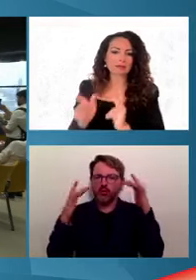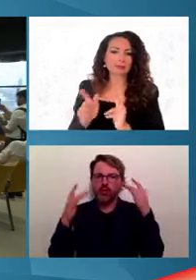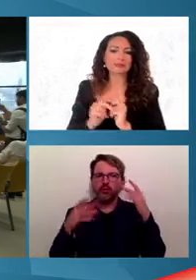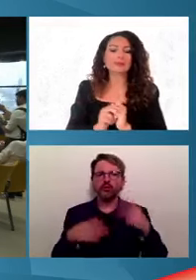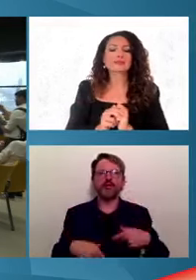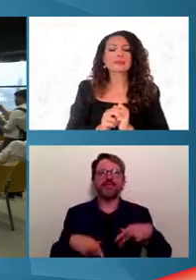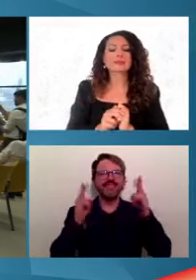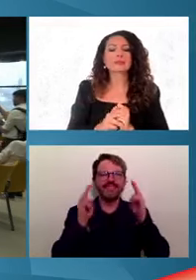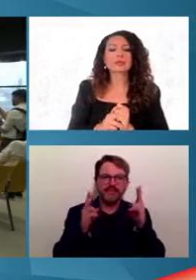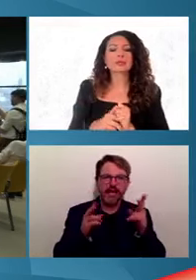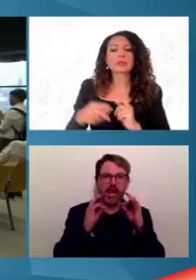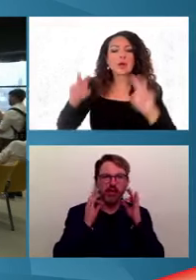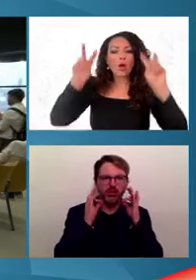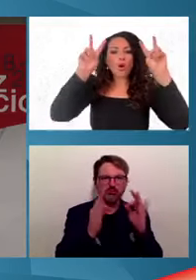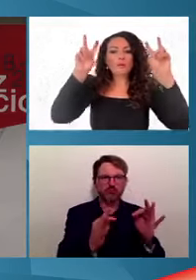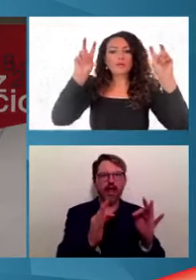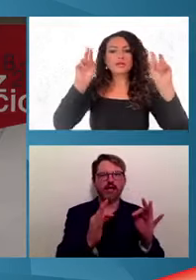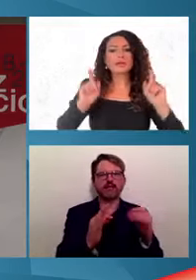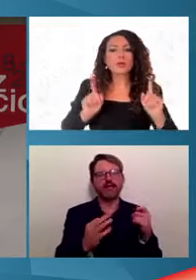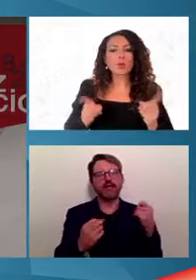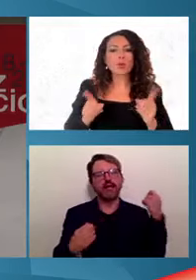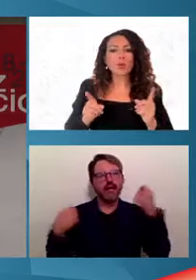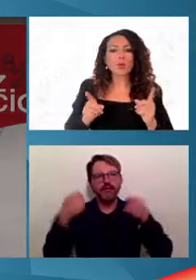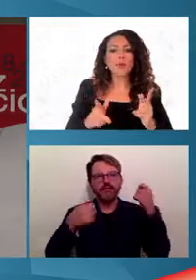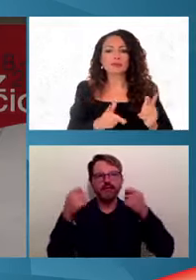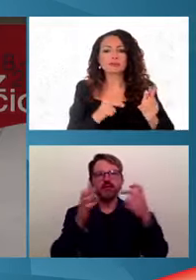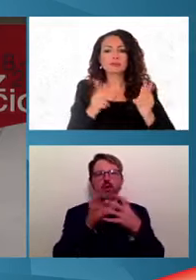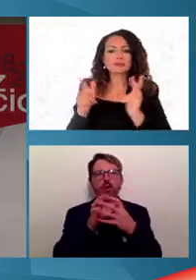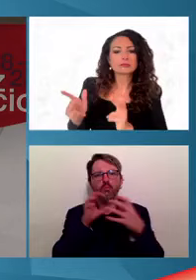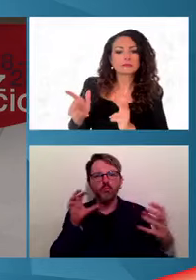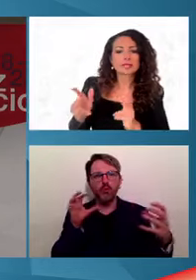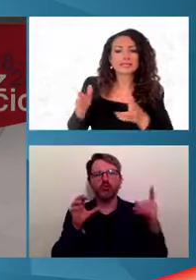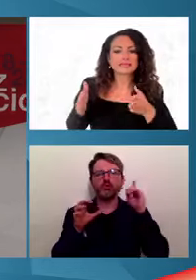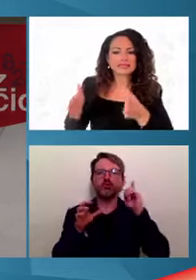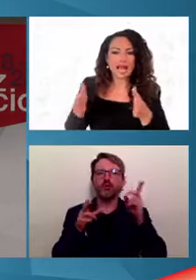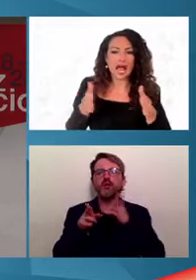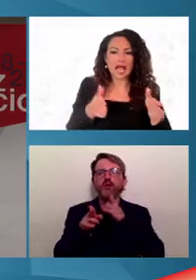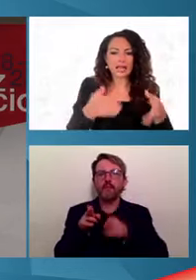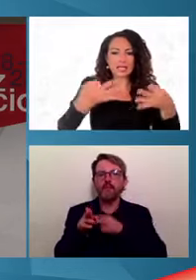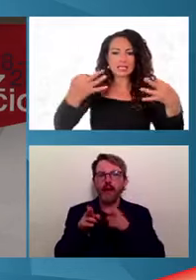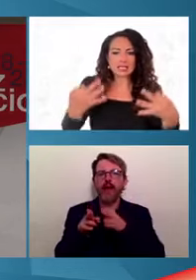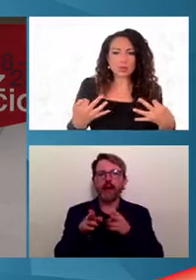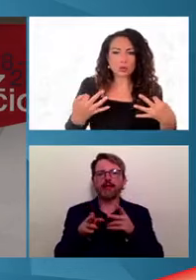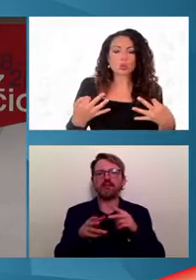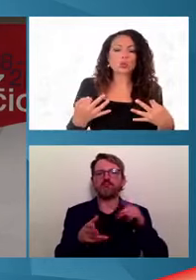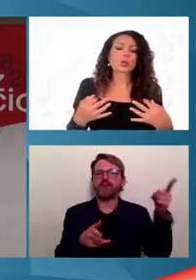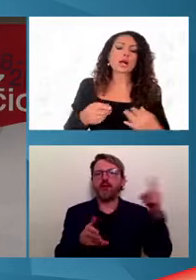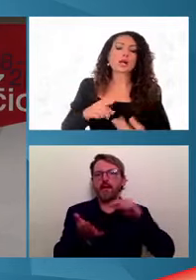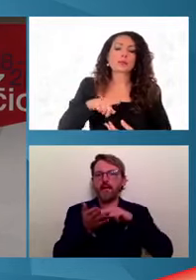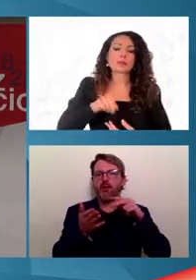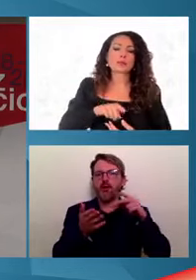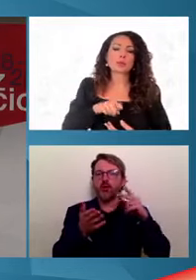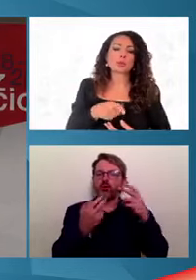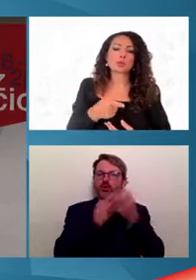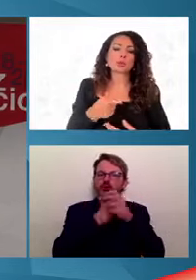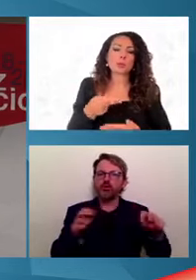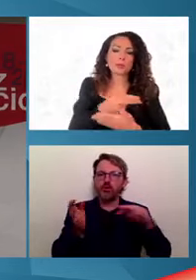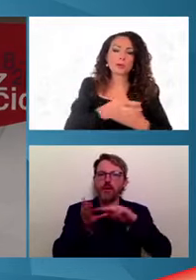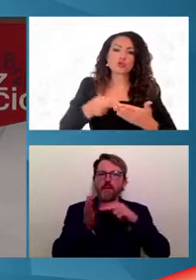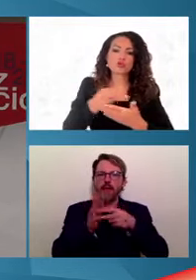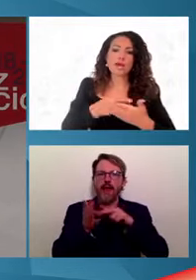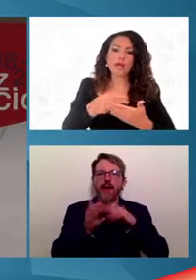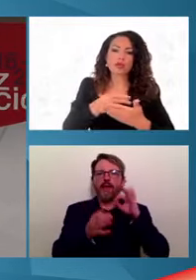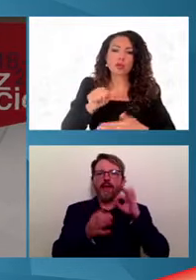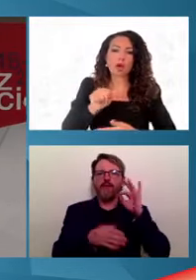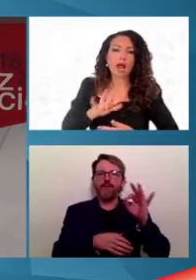Straßen, Investitionen in Bus und Bahn. Der Südtirol-Plan für die Mobilität von morgen stellt die Weichen dafür. Und so war es